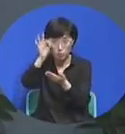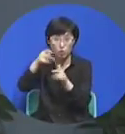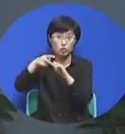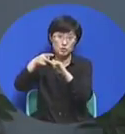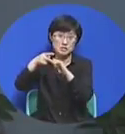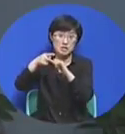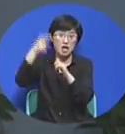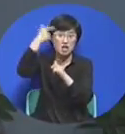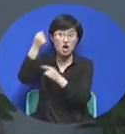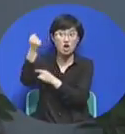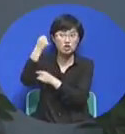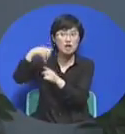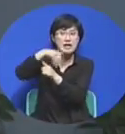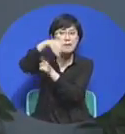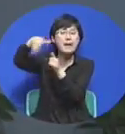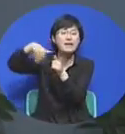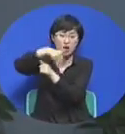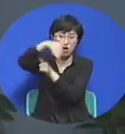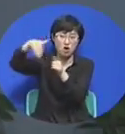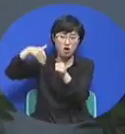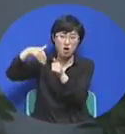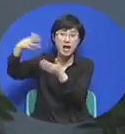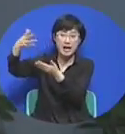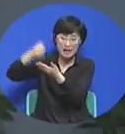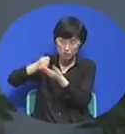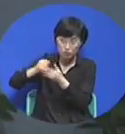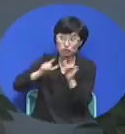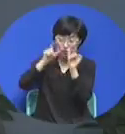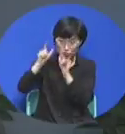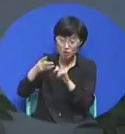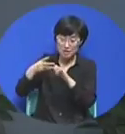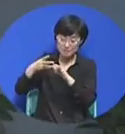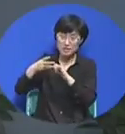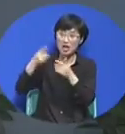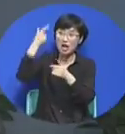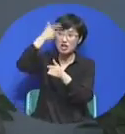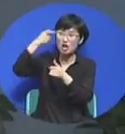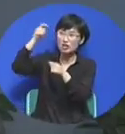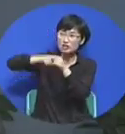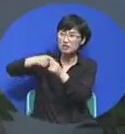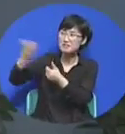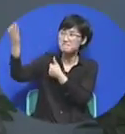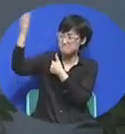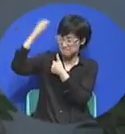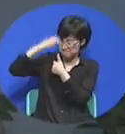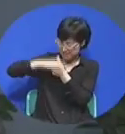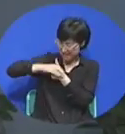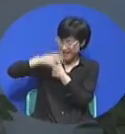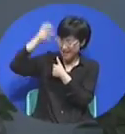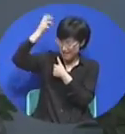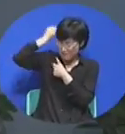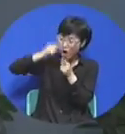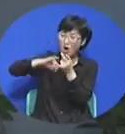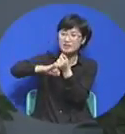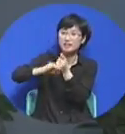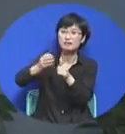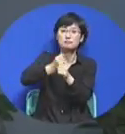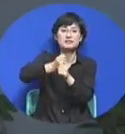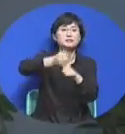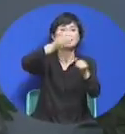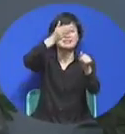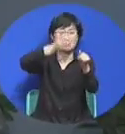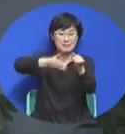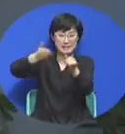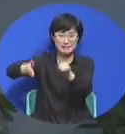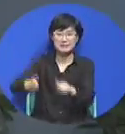영적 배경을 누리세요. Enjoy the spiritual background. 영적 사명을 언약으로 잡으세요. And hold on to your spiritual commission